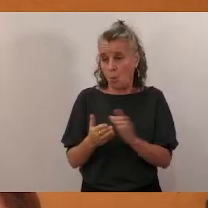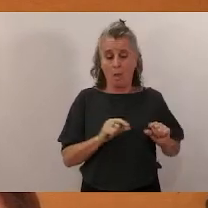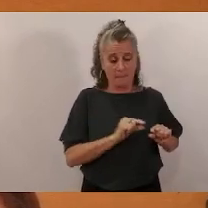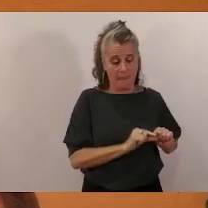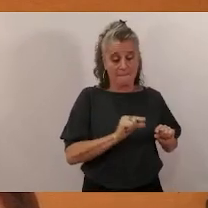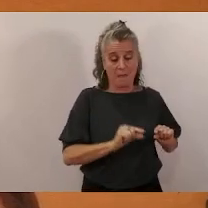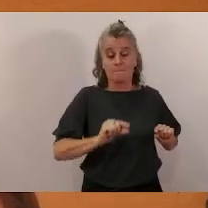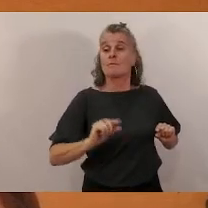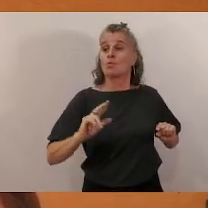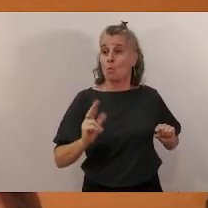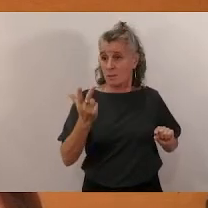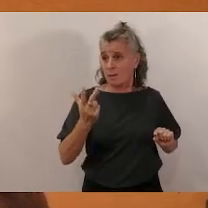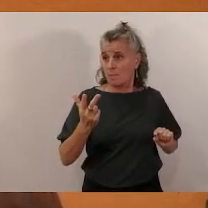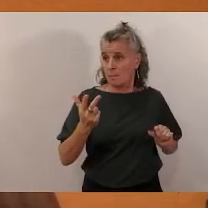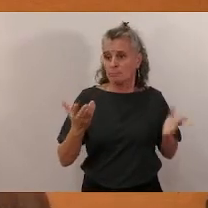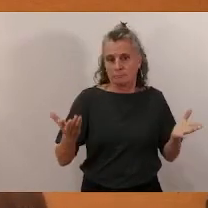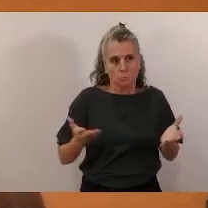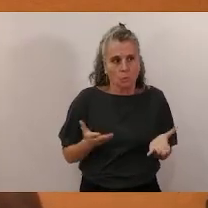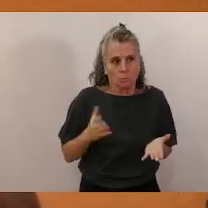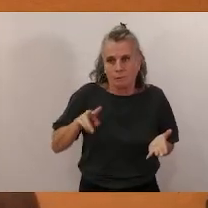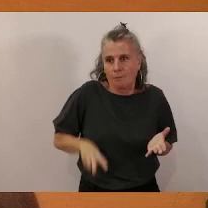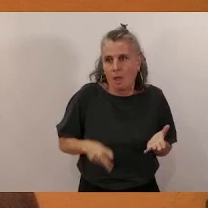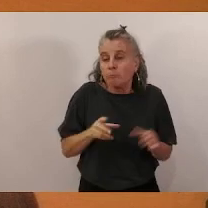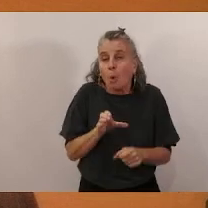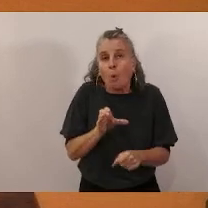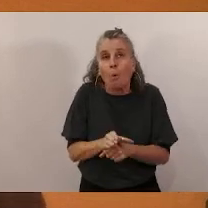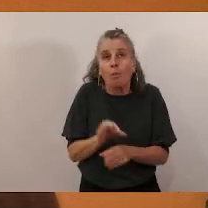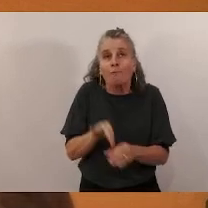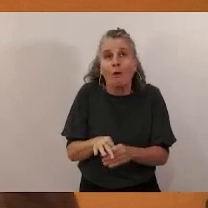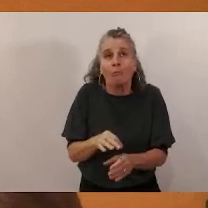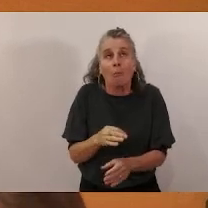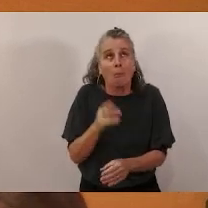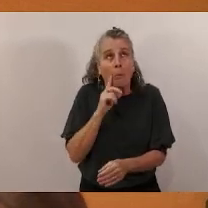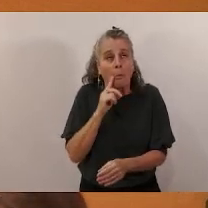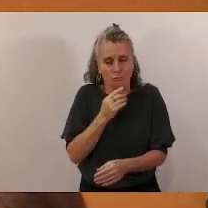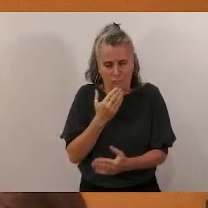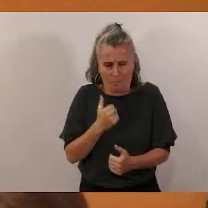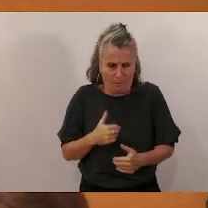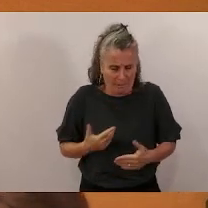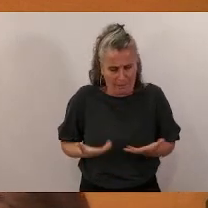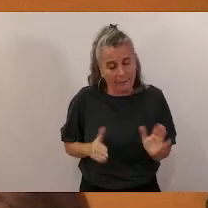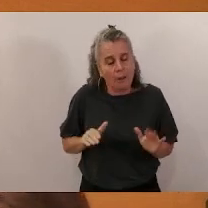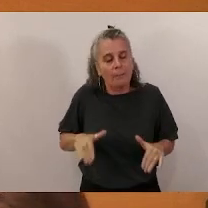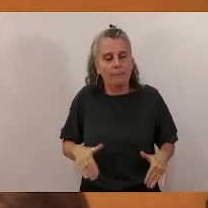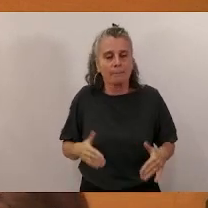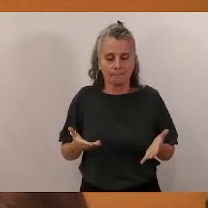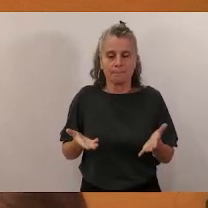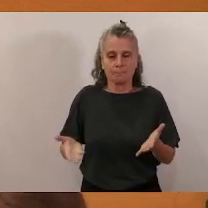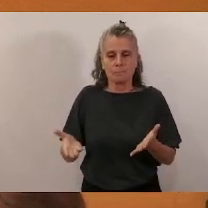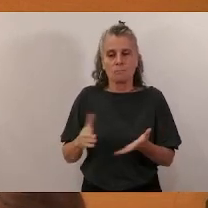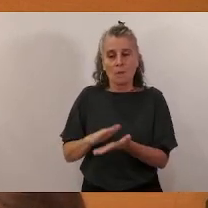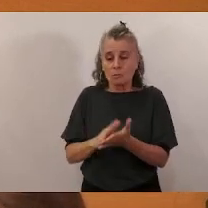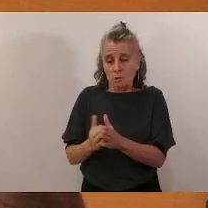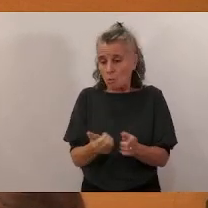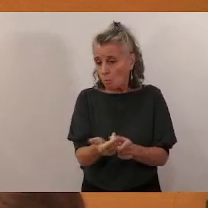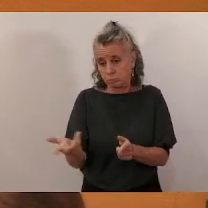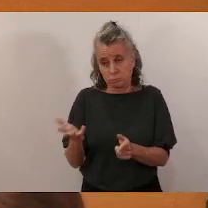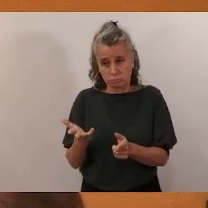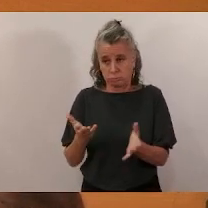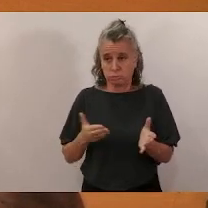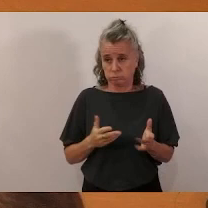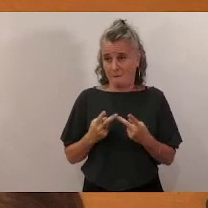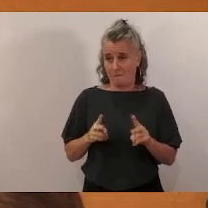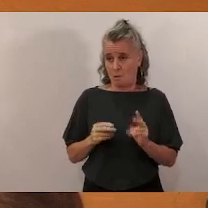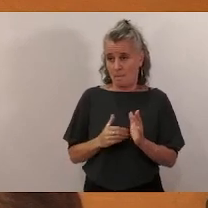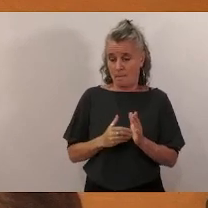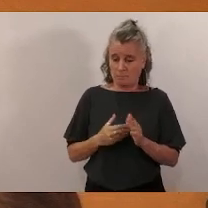répartition. Effectivement, je vois pas pourquoi on voterait contre, mais quand même, de nombreuses associations ont sollicité une aide à la ville de Marseille. Et